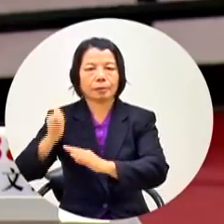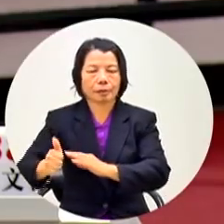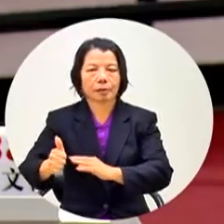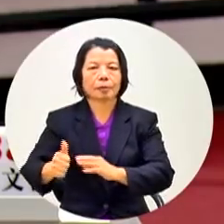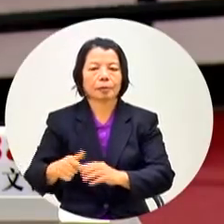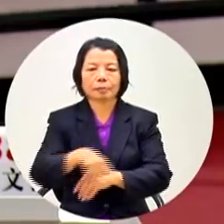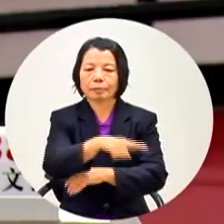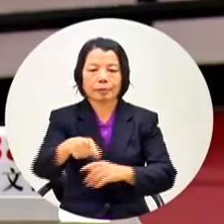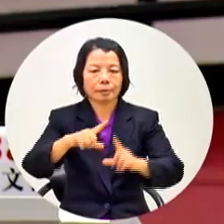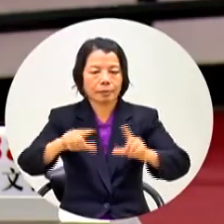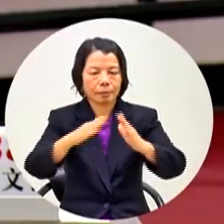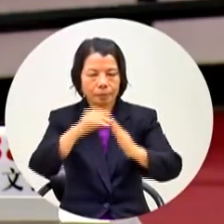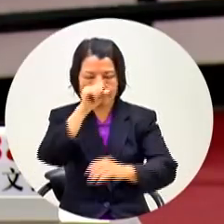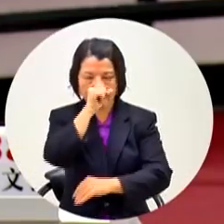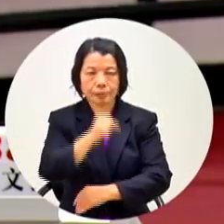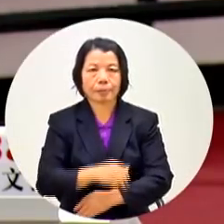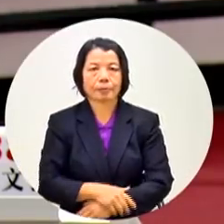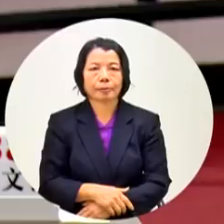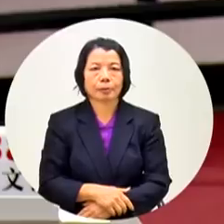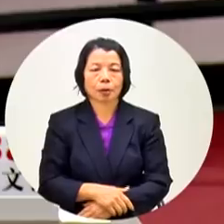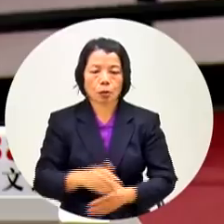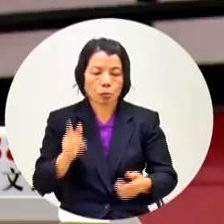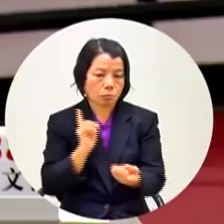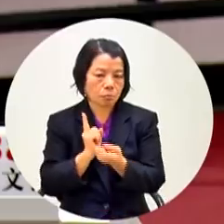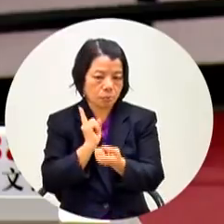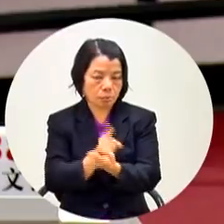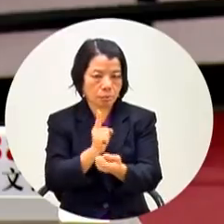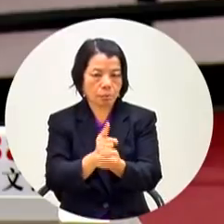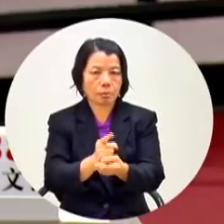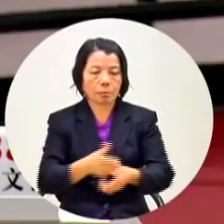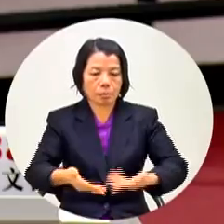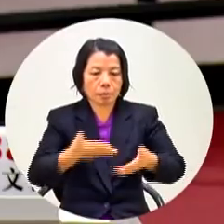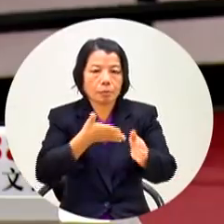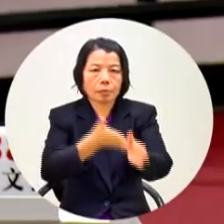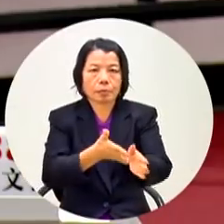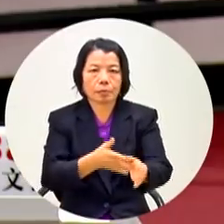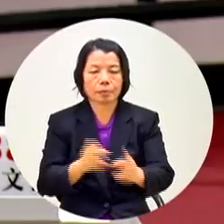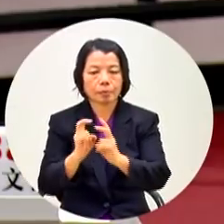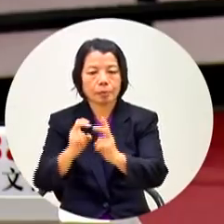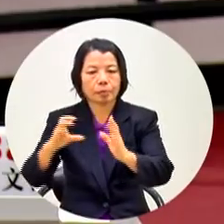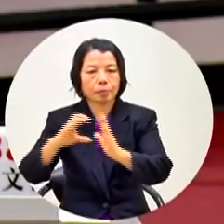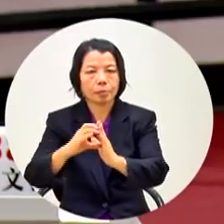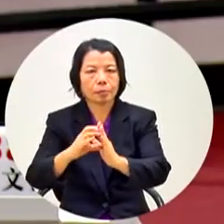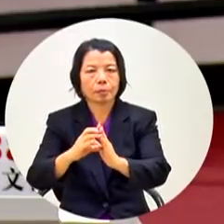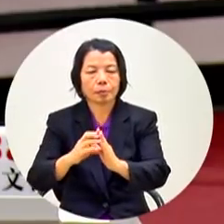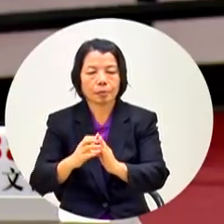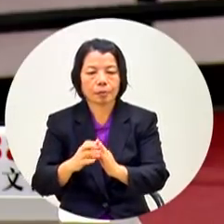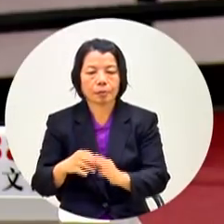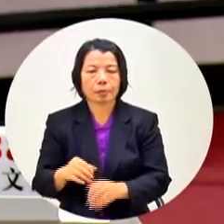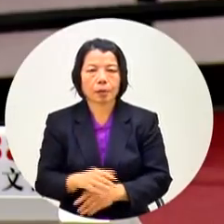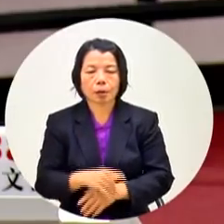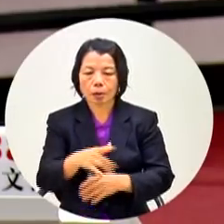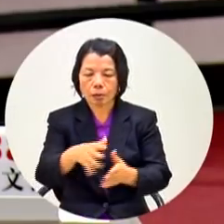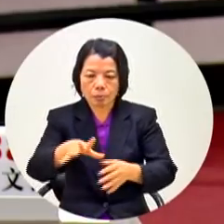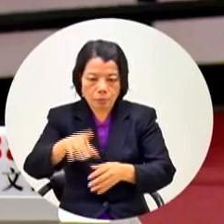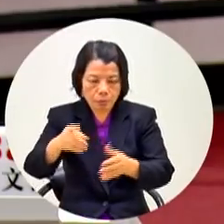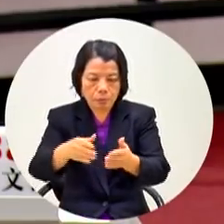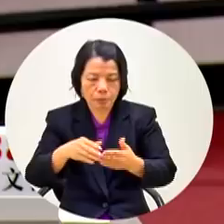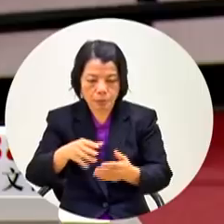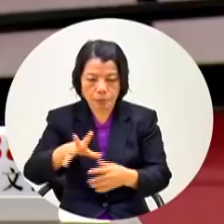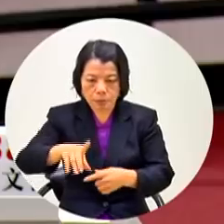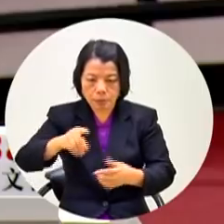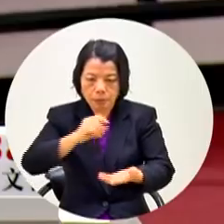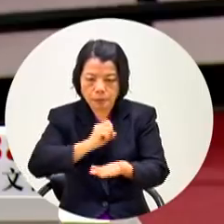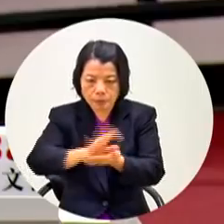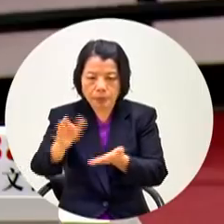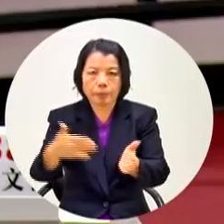觉得，哦、我想捷运局这段时间所做的整个初步的第一个报告。我觉得跟市长刚才讲的口中讲